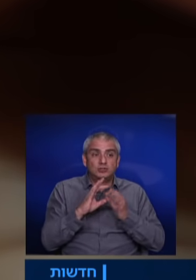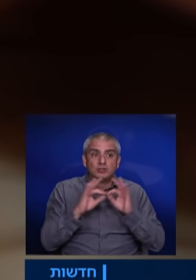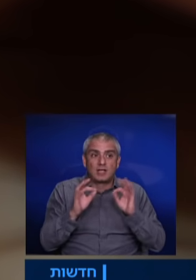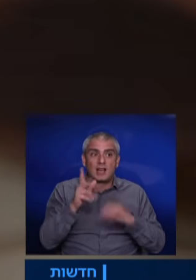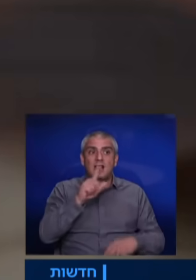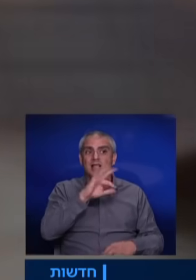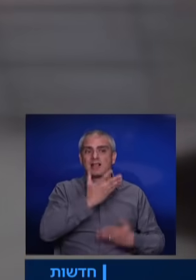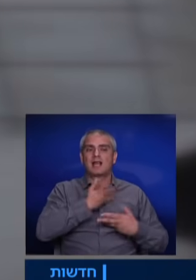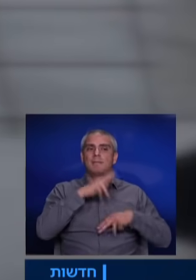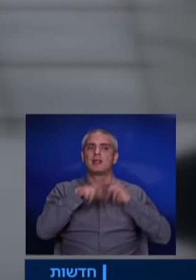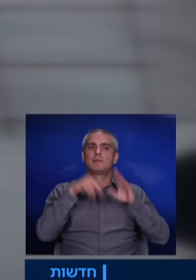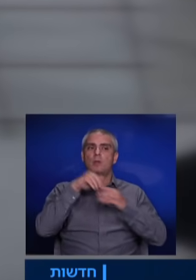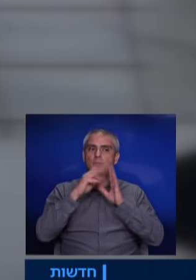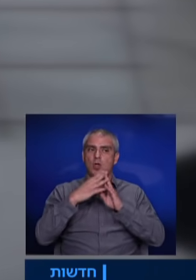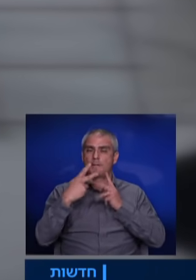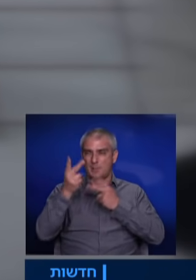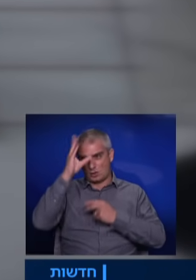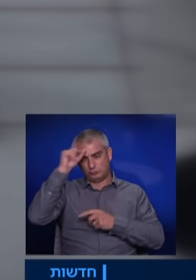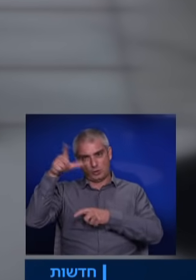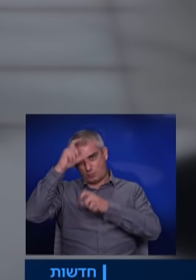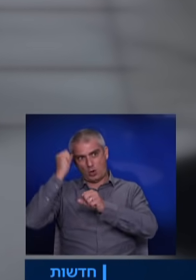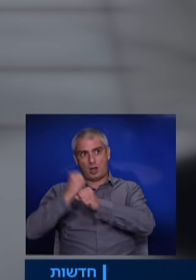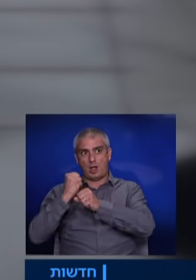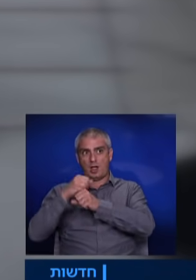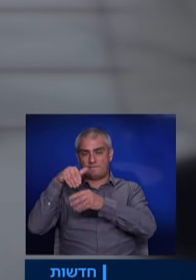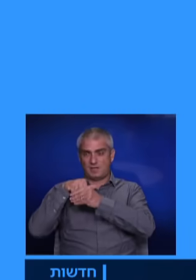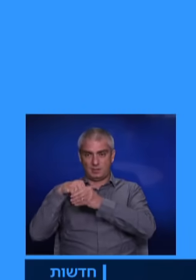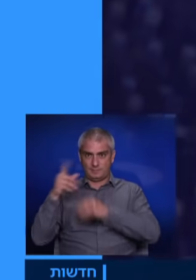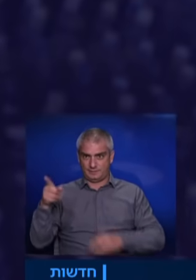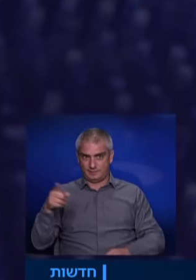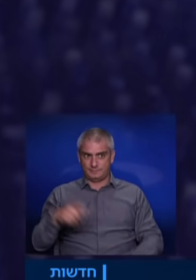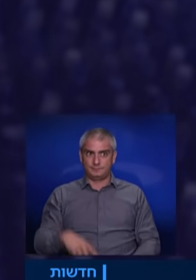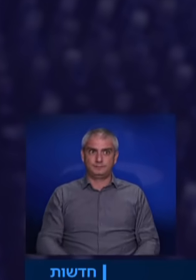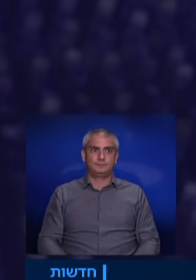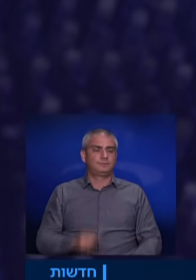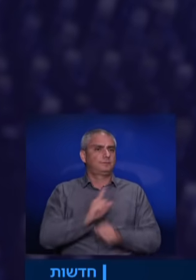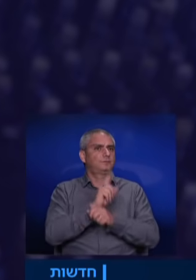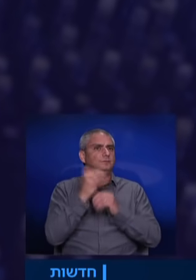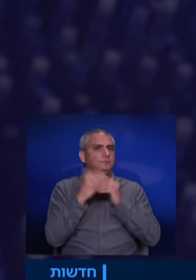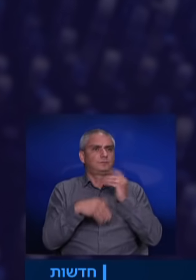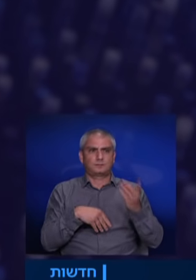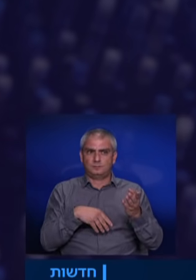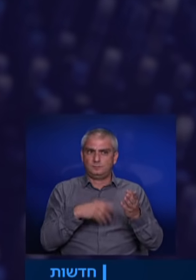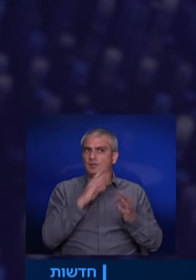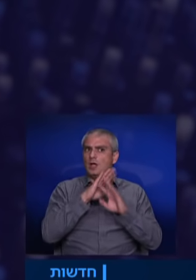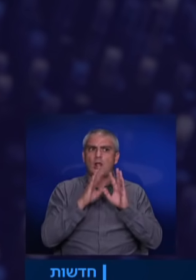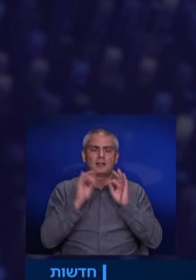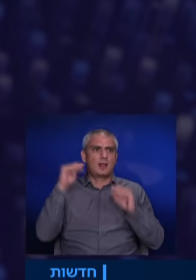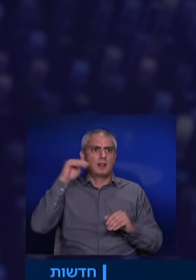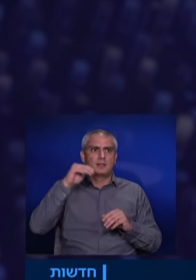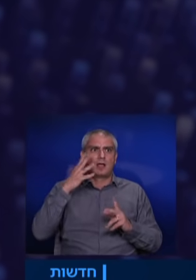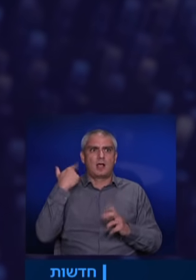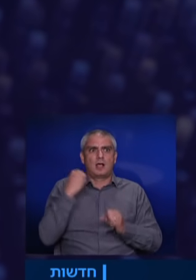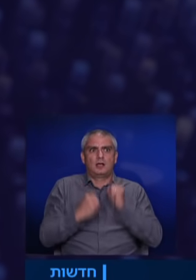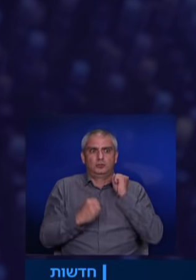שהחל כאשר ליטל קיבלה טיפול בבית החולים שבו עבד החשוד. בתקופה האחרונה כשהכל התחיל להידרדר אז